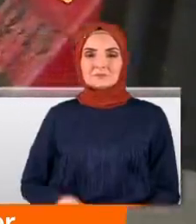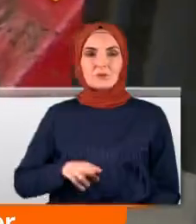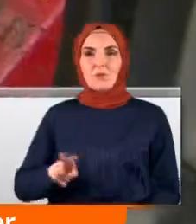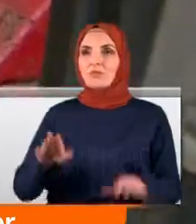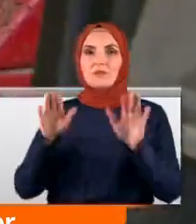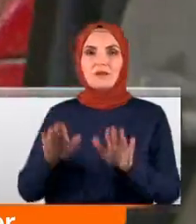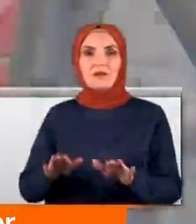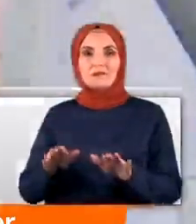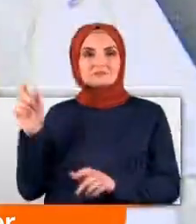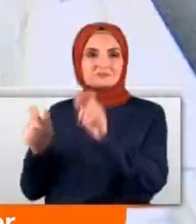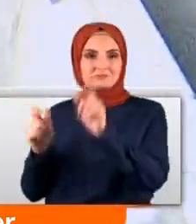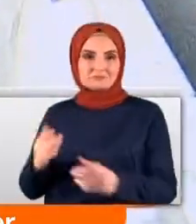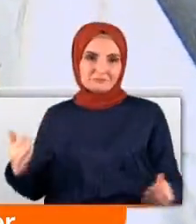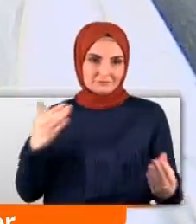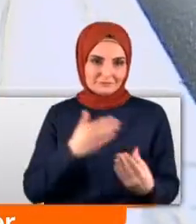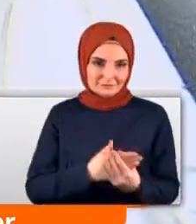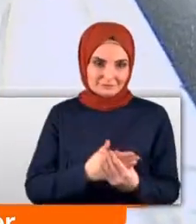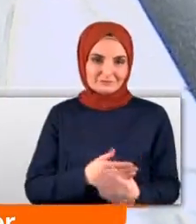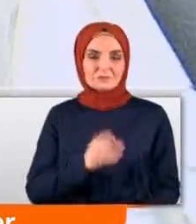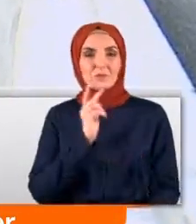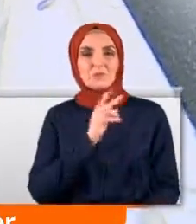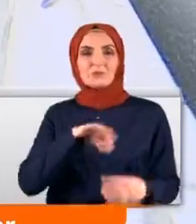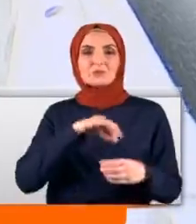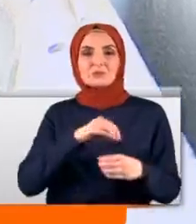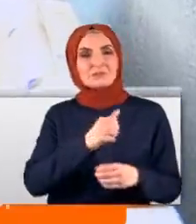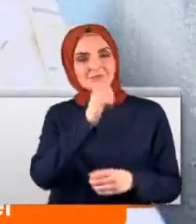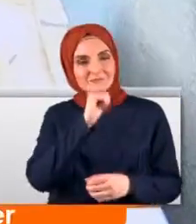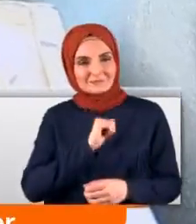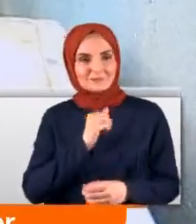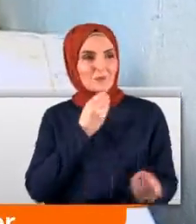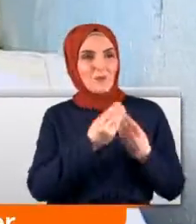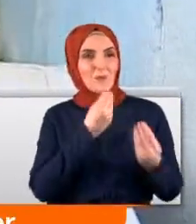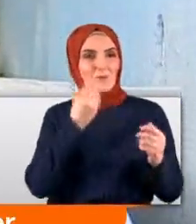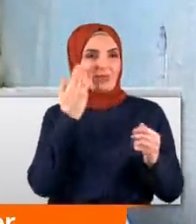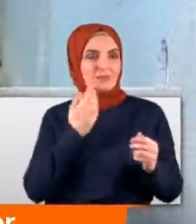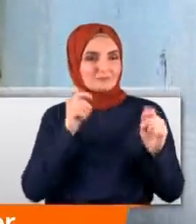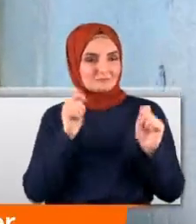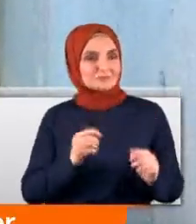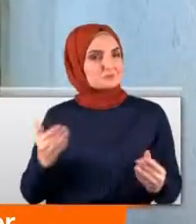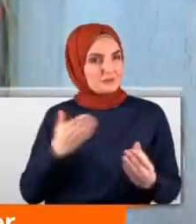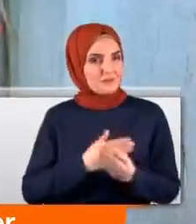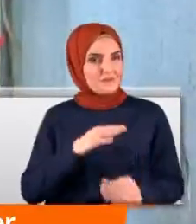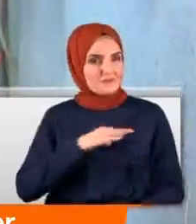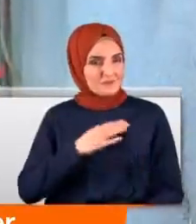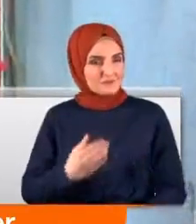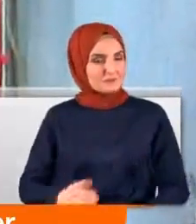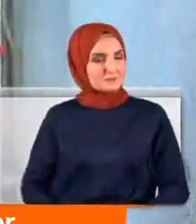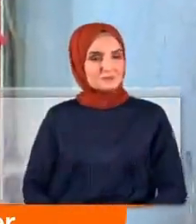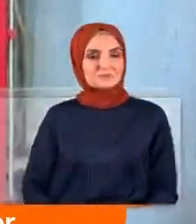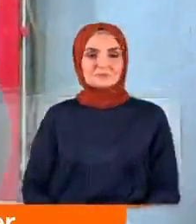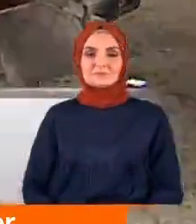da ona geliyor. Çay içip güzel sohbetini dinlemek isteyen de. İş olmayınca aş olmaz. Karın aşça